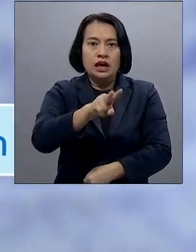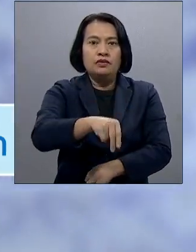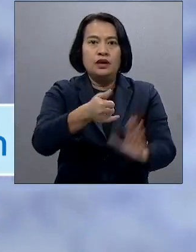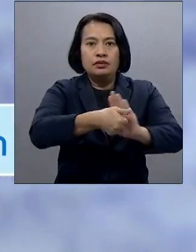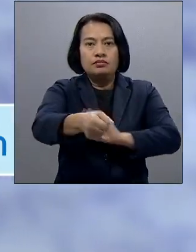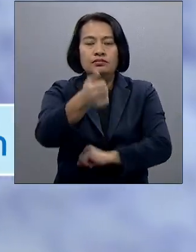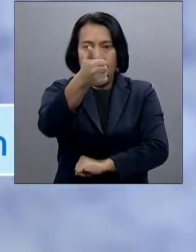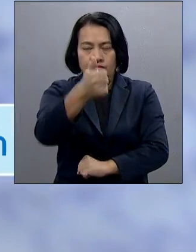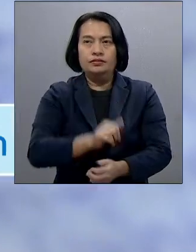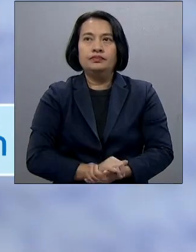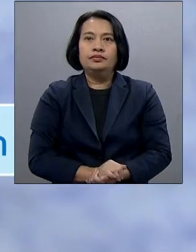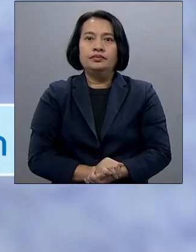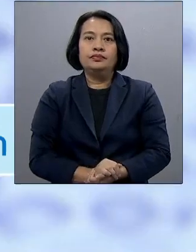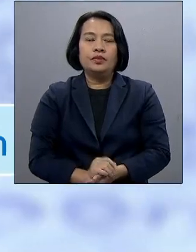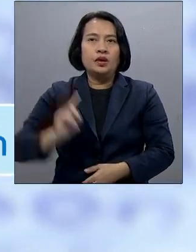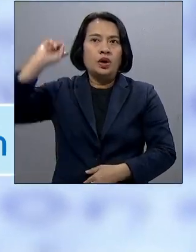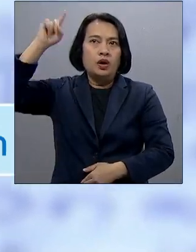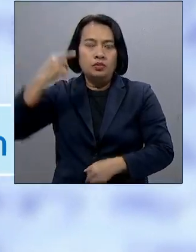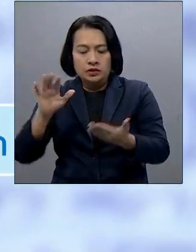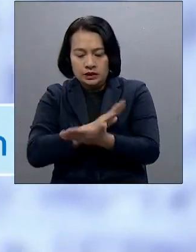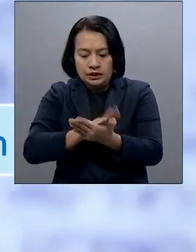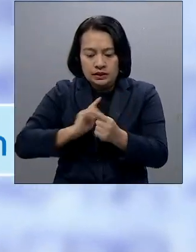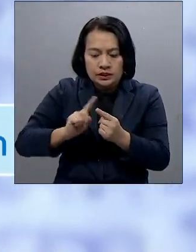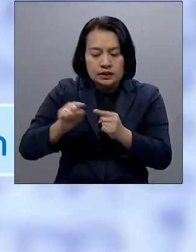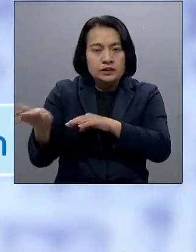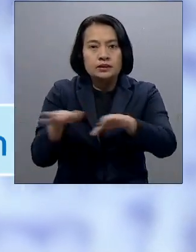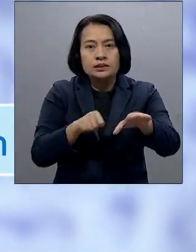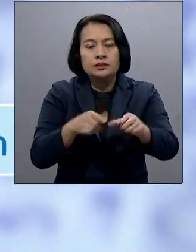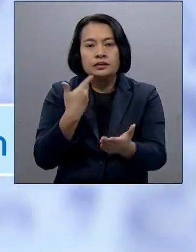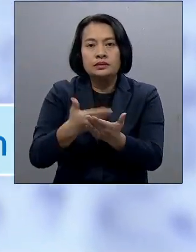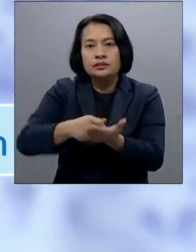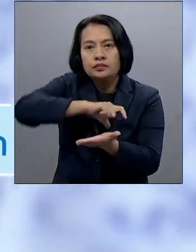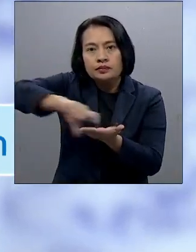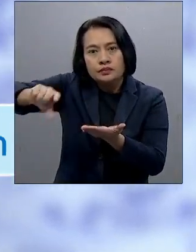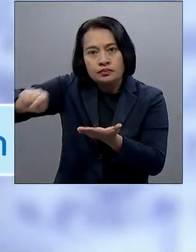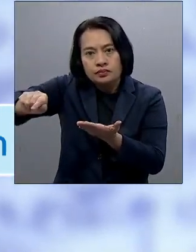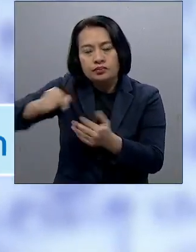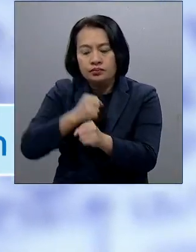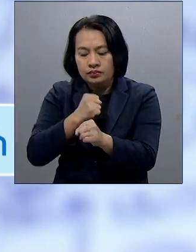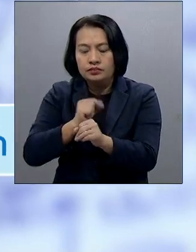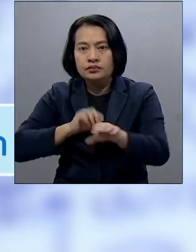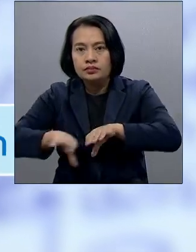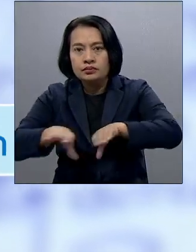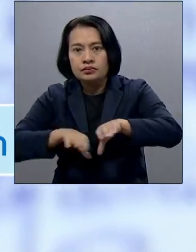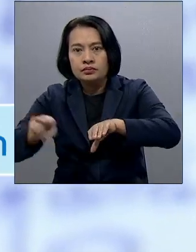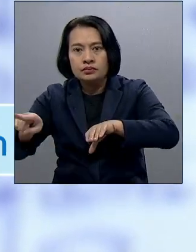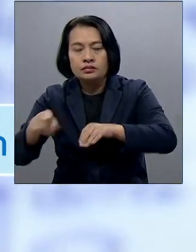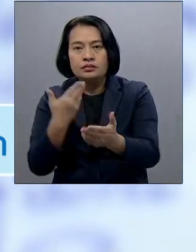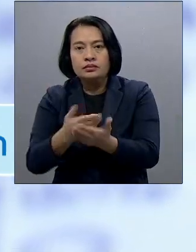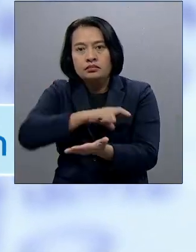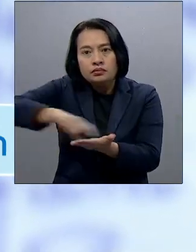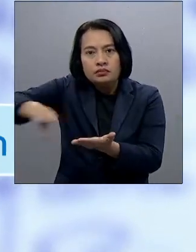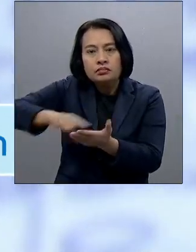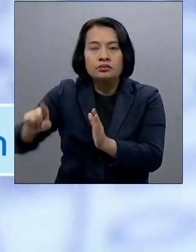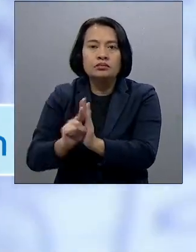ากเรือนจำได้นางลำไพก็เตรียมเอกสารแล้วก็โอนเงินให้เลยค่ะเป็นค่าดำเนินการจำนวน15ครั้งเข้าบัญ